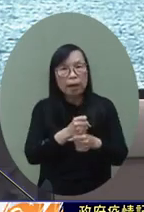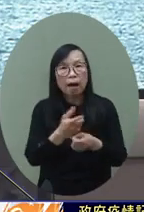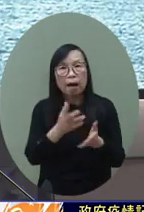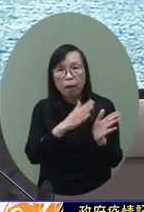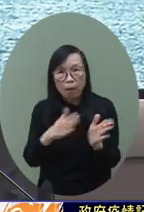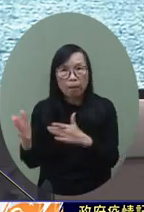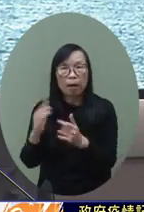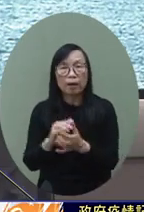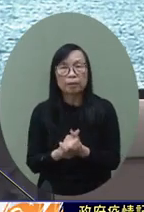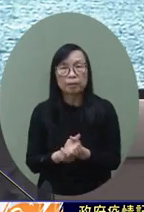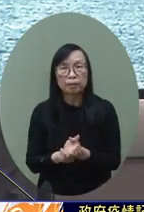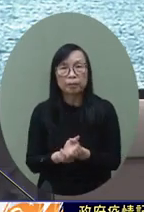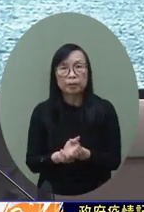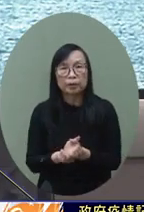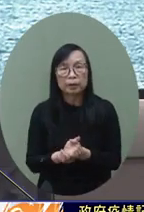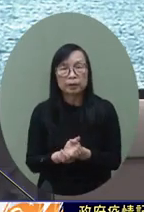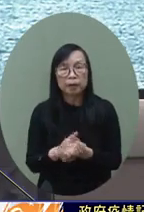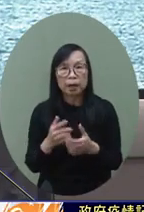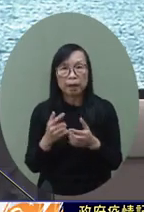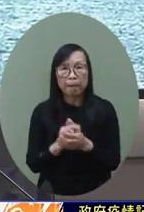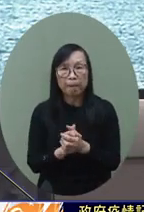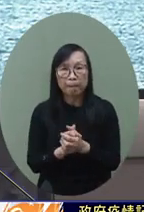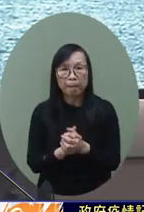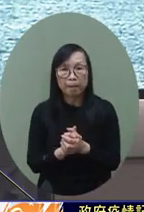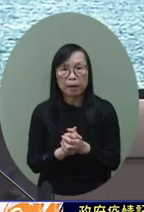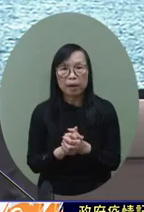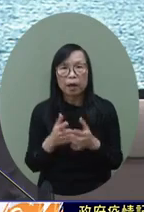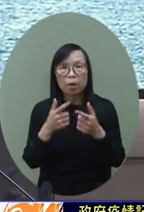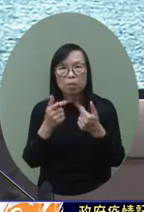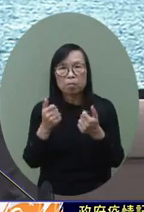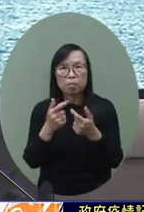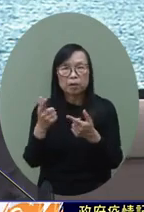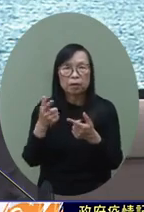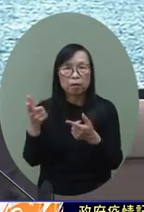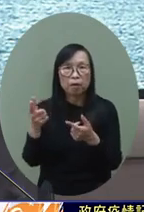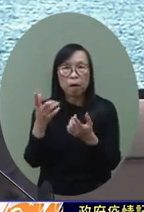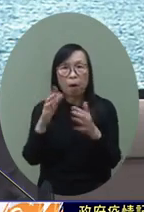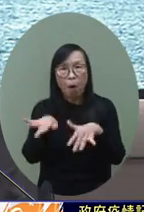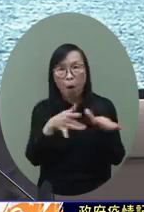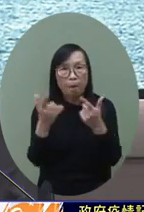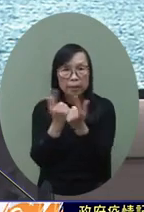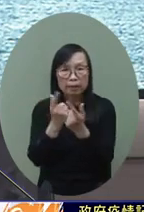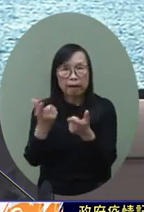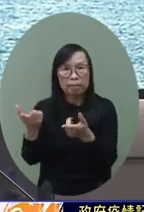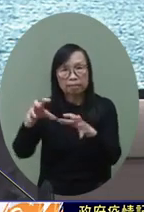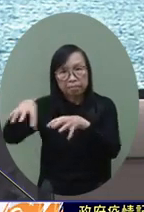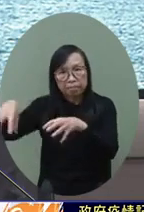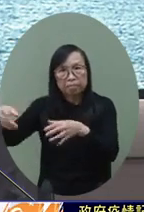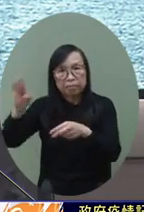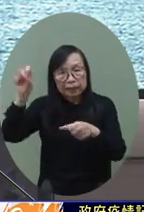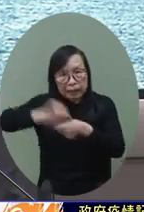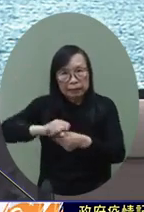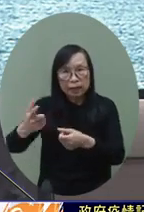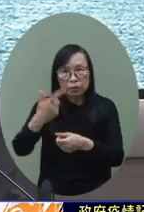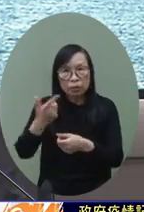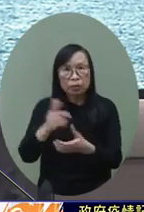排。所以咧就住喺河北省最近有啲增加個案速度好似多咗，